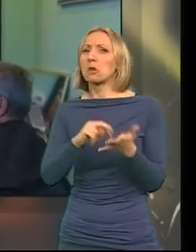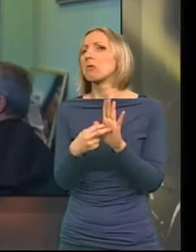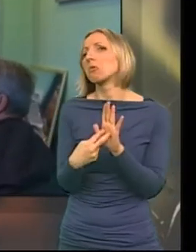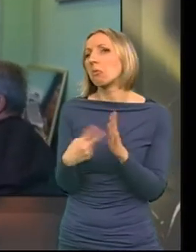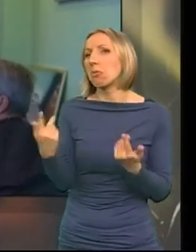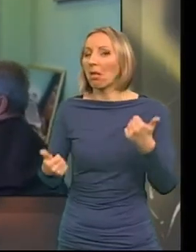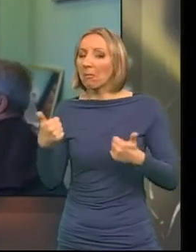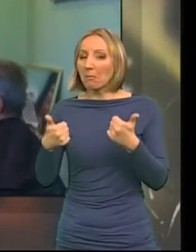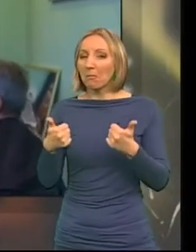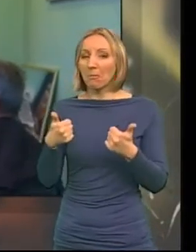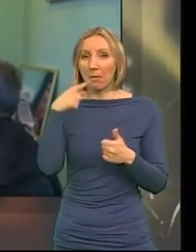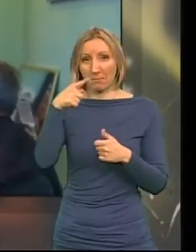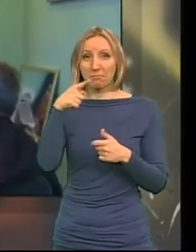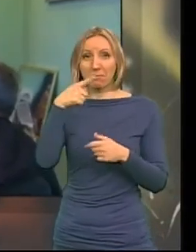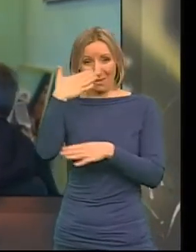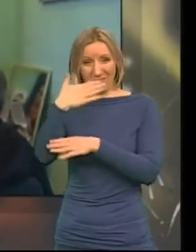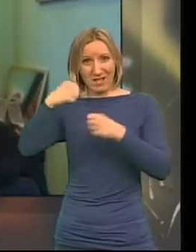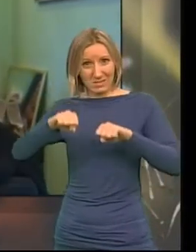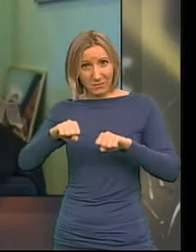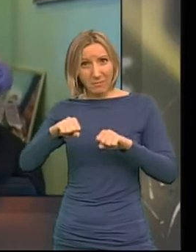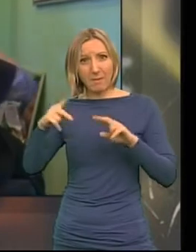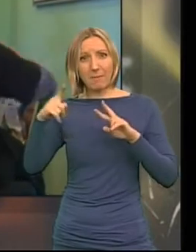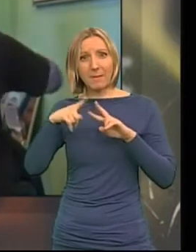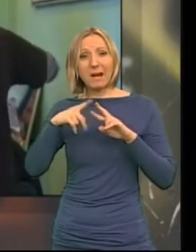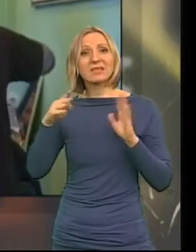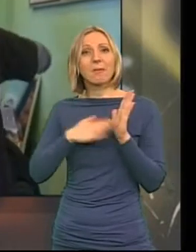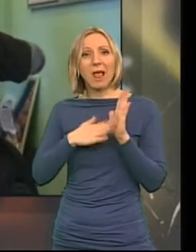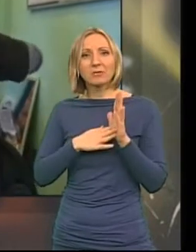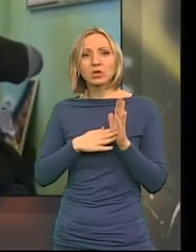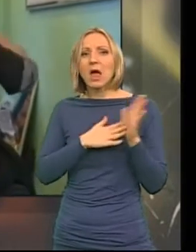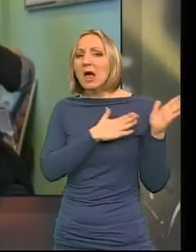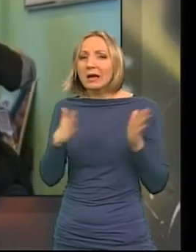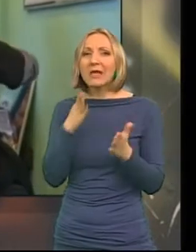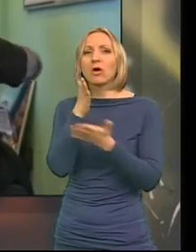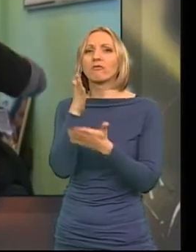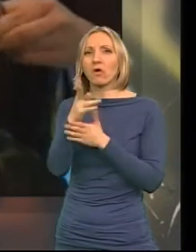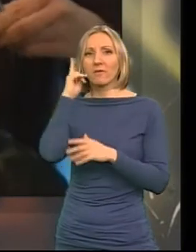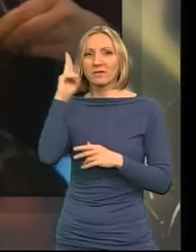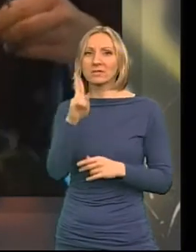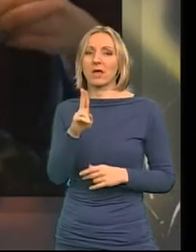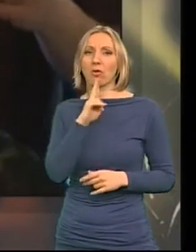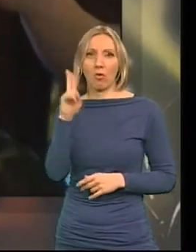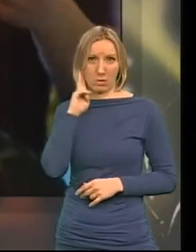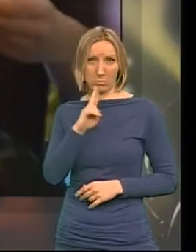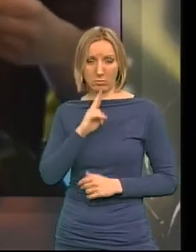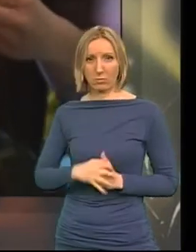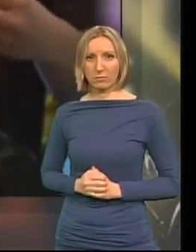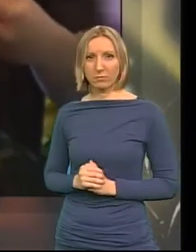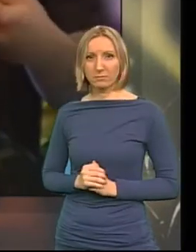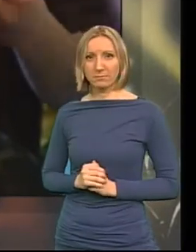problem. Preduzetnik Nenad Milanović redovno odlazi kod frizera koji ga ne čuje.